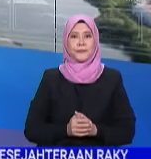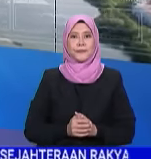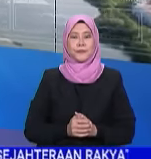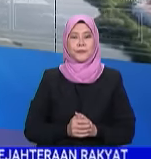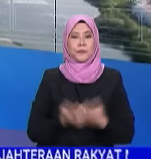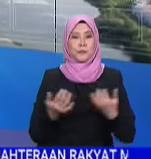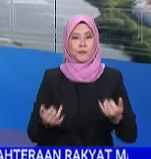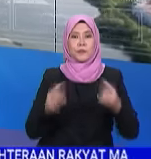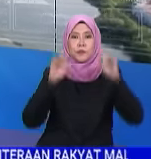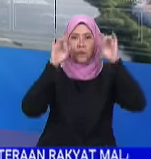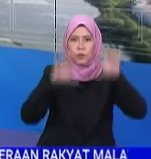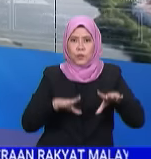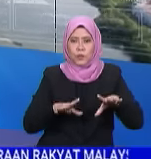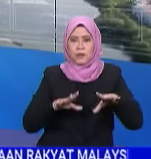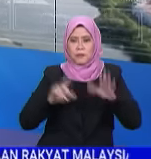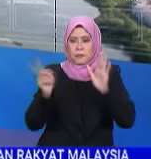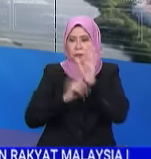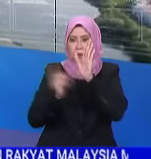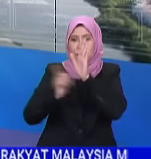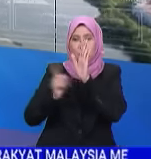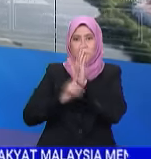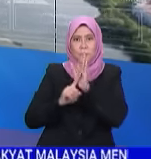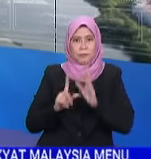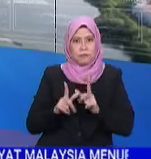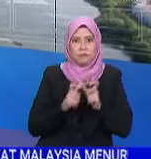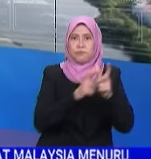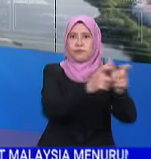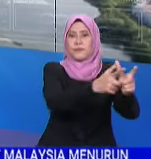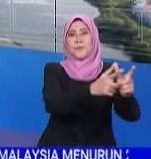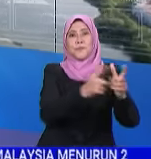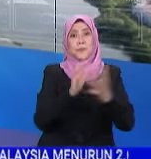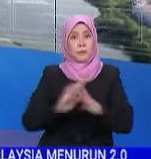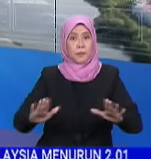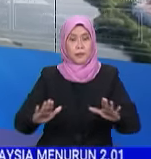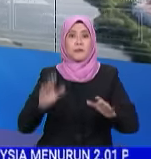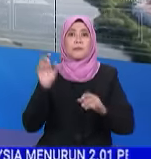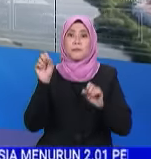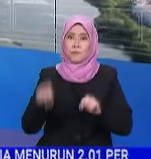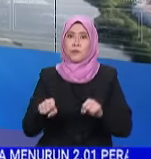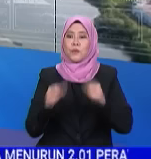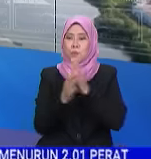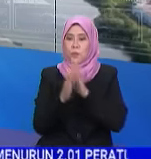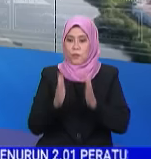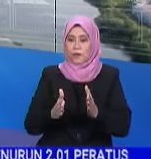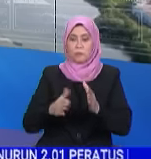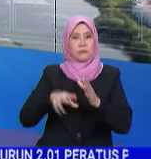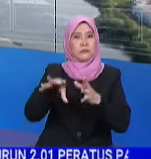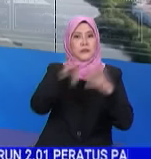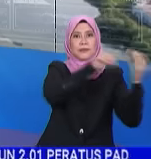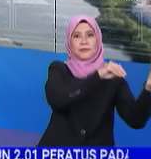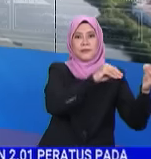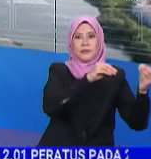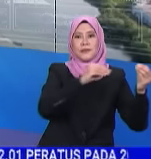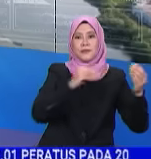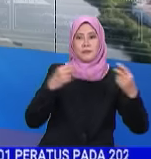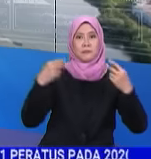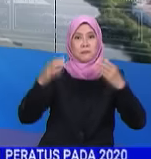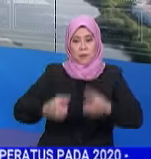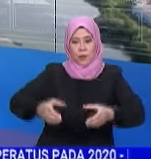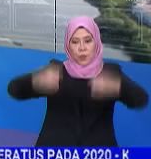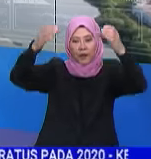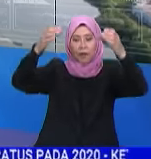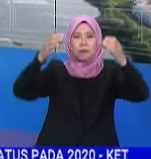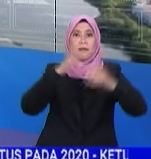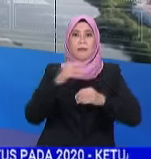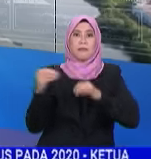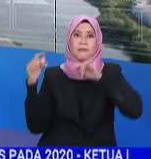uji lari Siren amaran awam penting bagi memolehkan orang ramai bersedia meninggalkan premis dan berkumpul di tempat perhimpunan